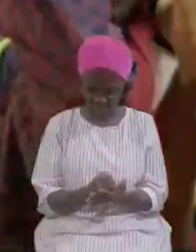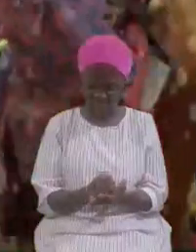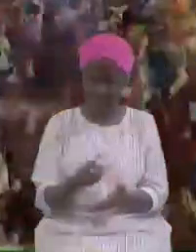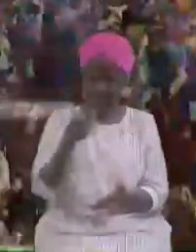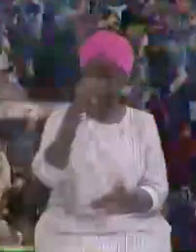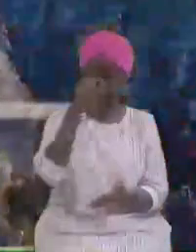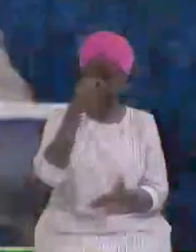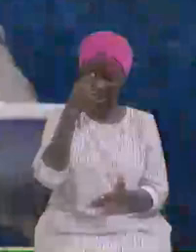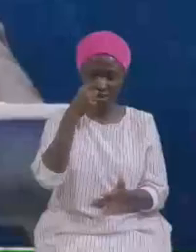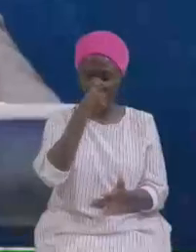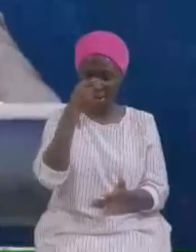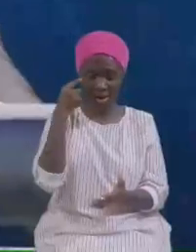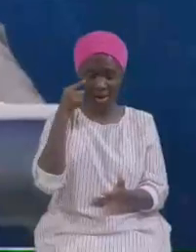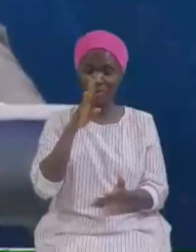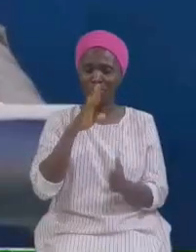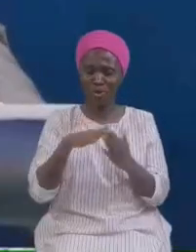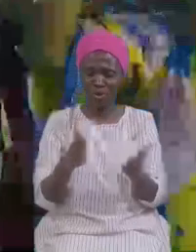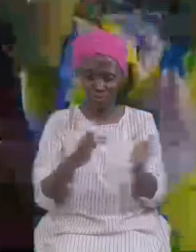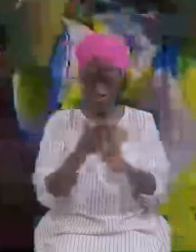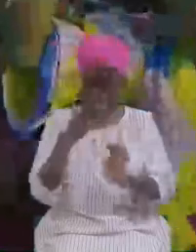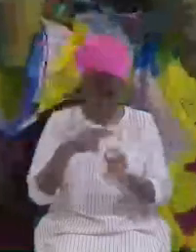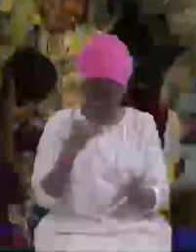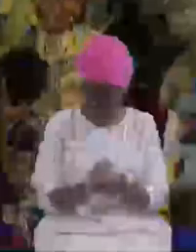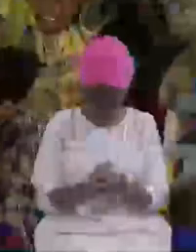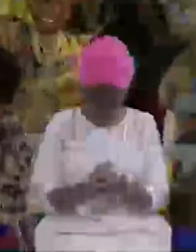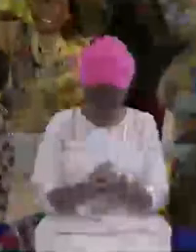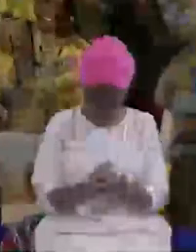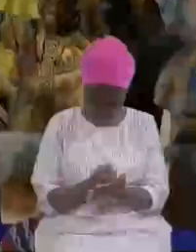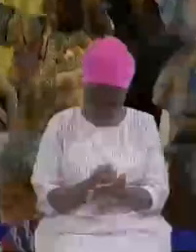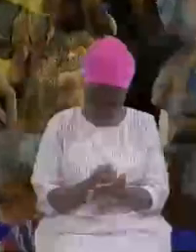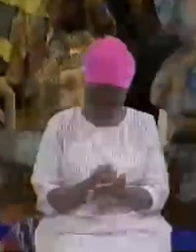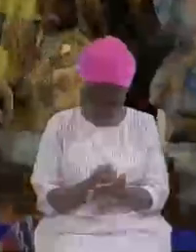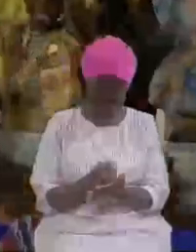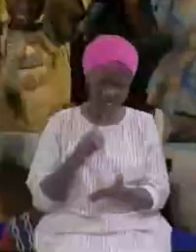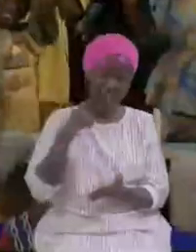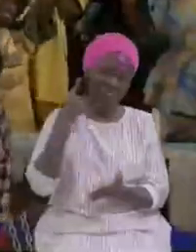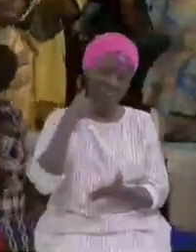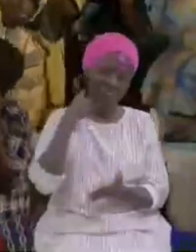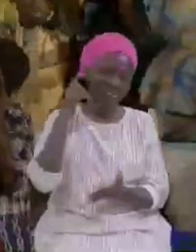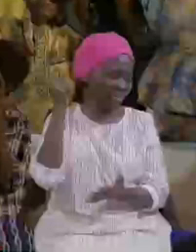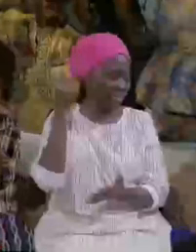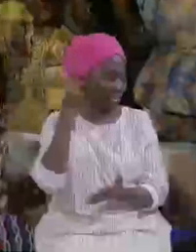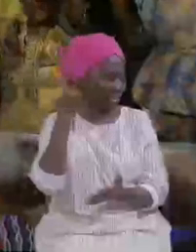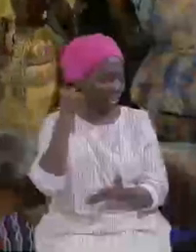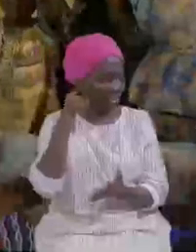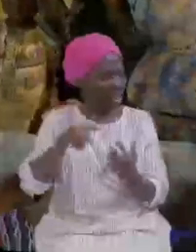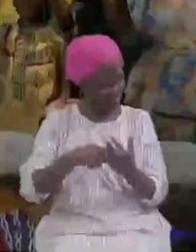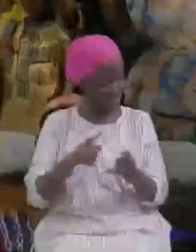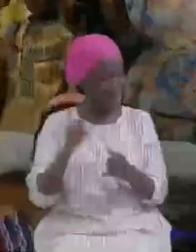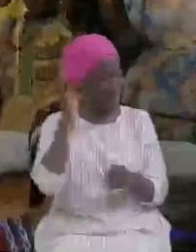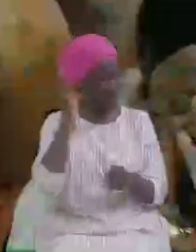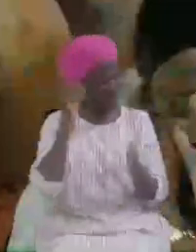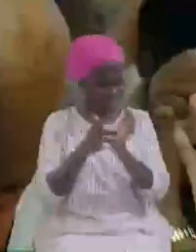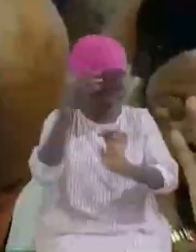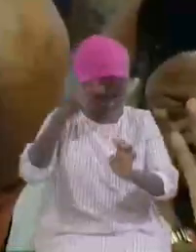yeux aveugles soient ouverts au nom de Jésus. Que les oreilles sourdes s'ouvrent